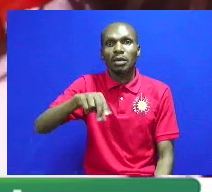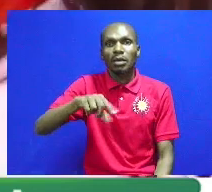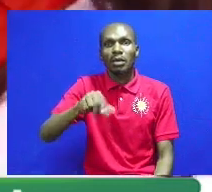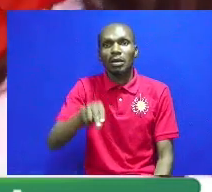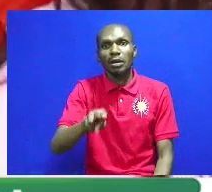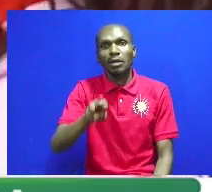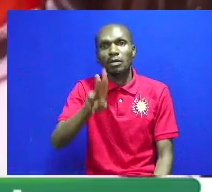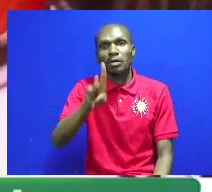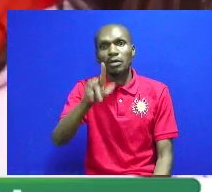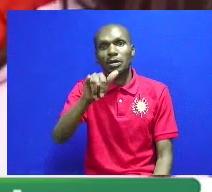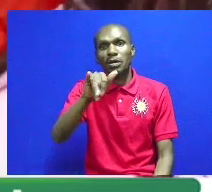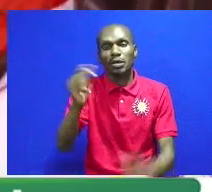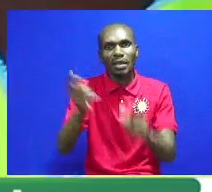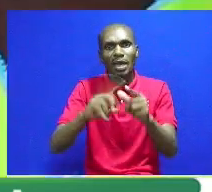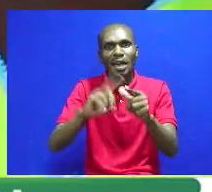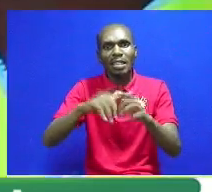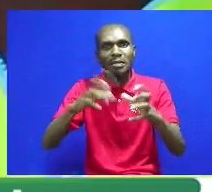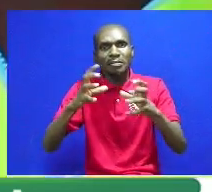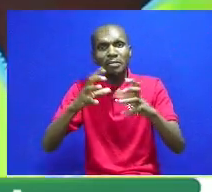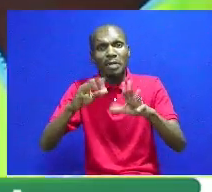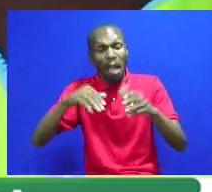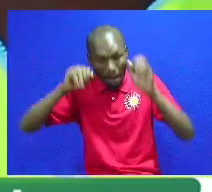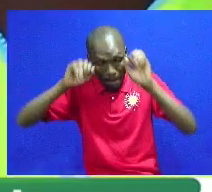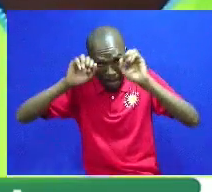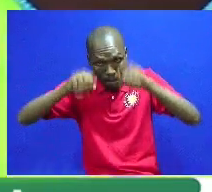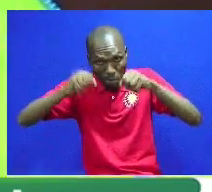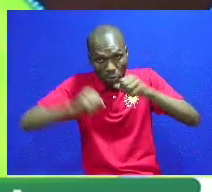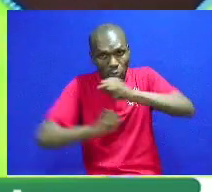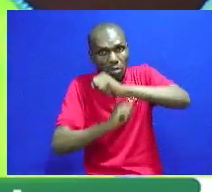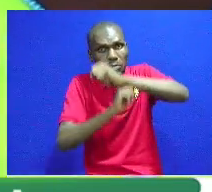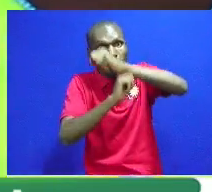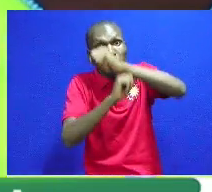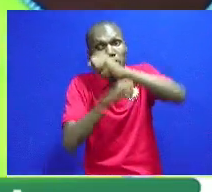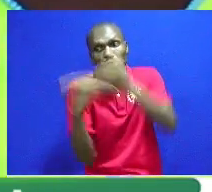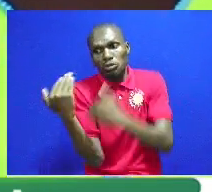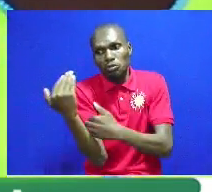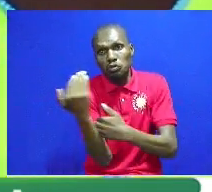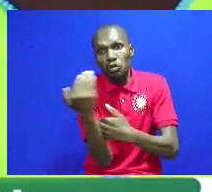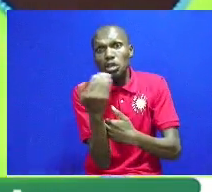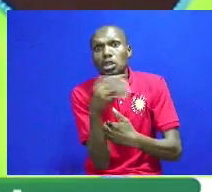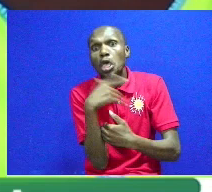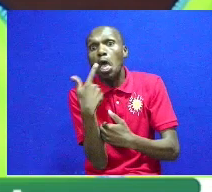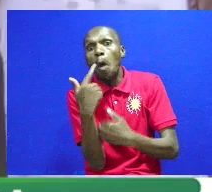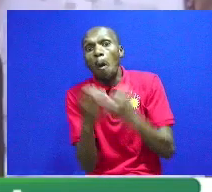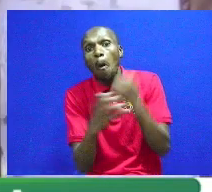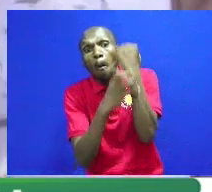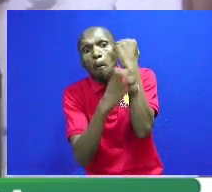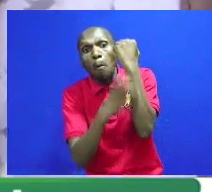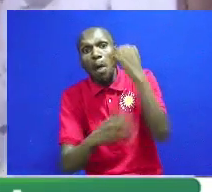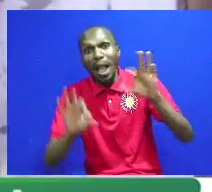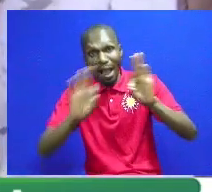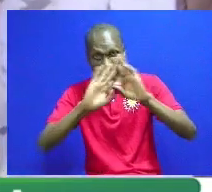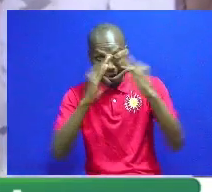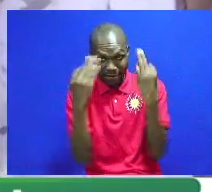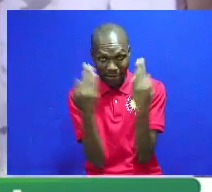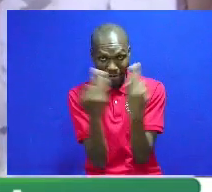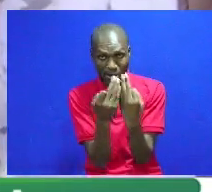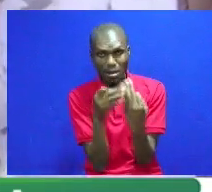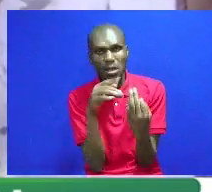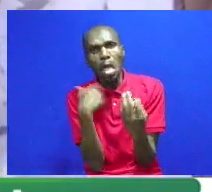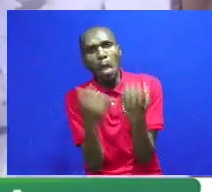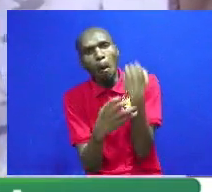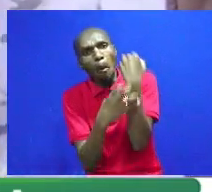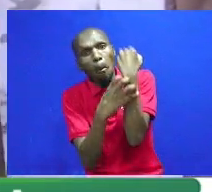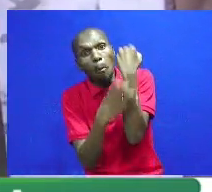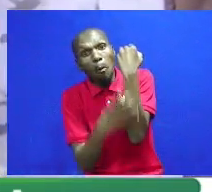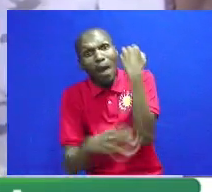kyo ngelige tigosira aborkyo ku rwasinga kintaka nabali batali kwenyara batari kwenyara ku rwesi